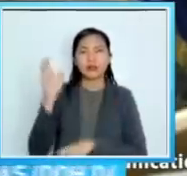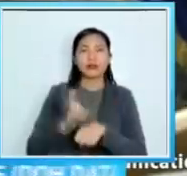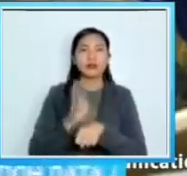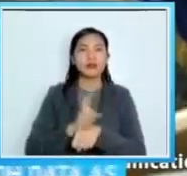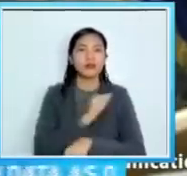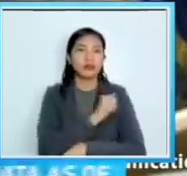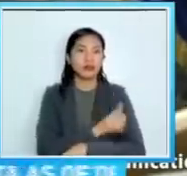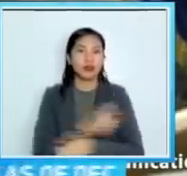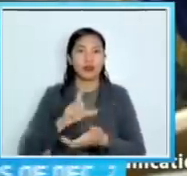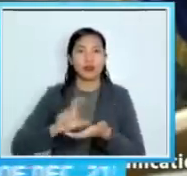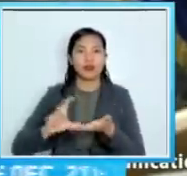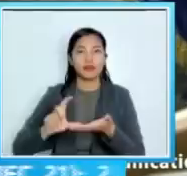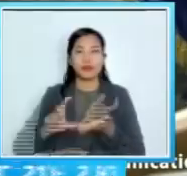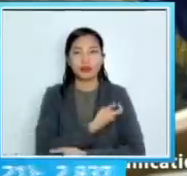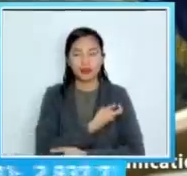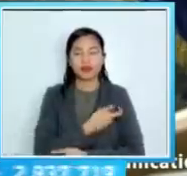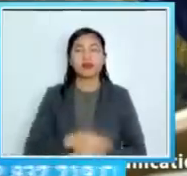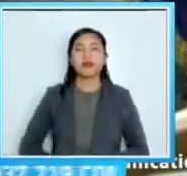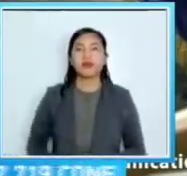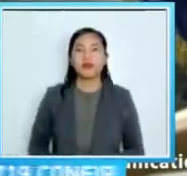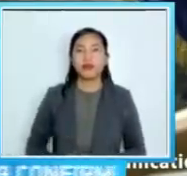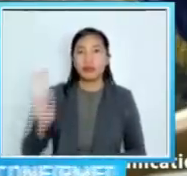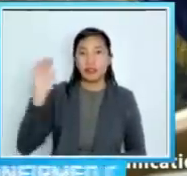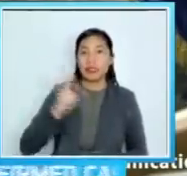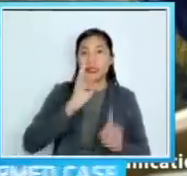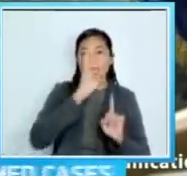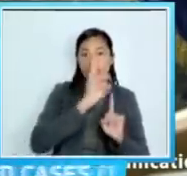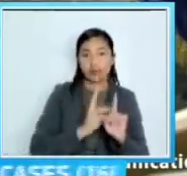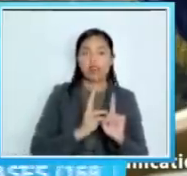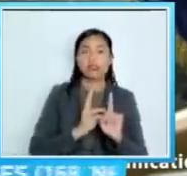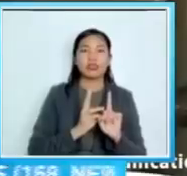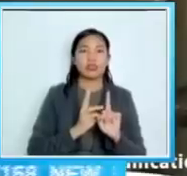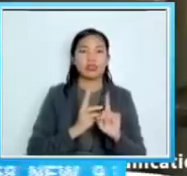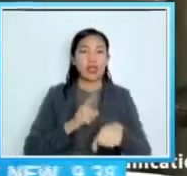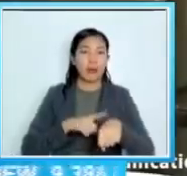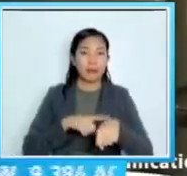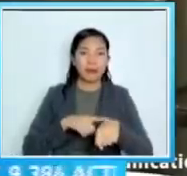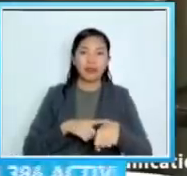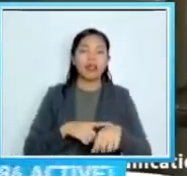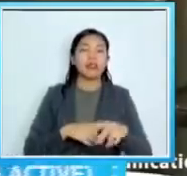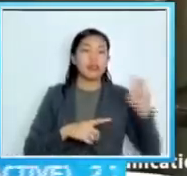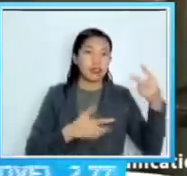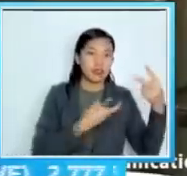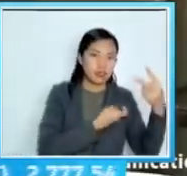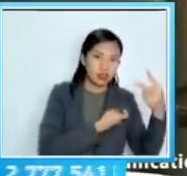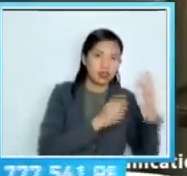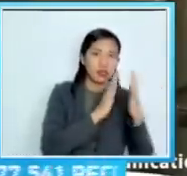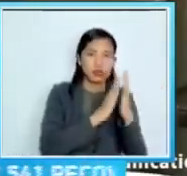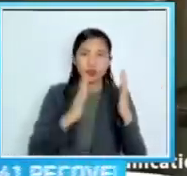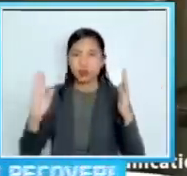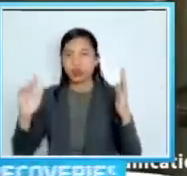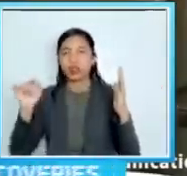Mr. President, yung 6-month interval between the second dose and the booster dose, pinaiksi na po ito